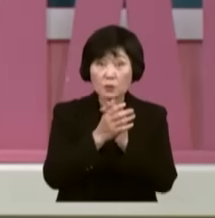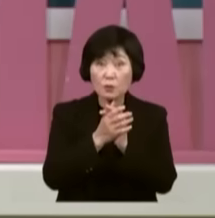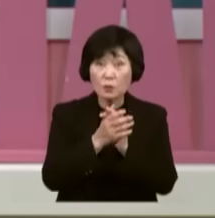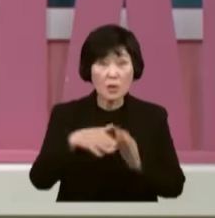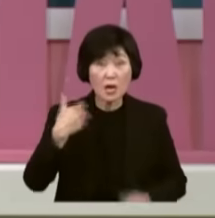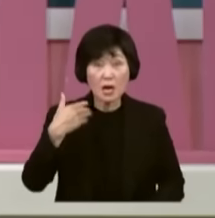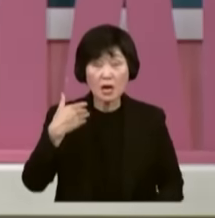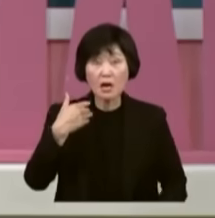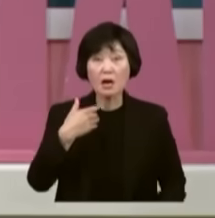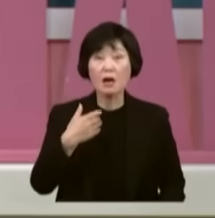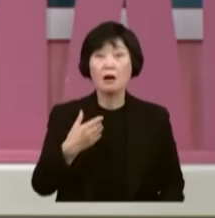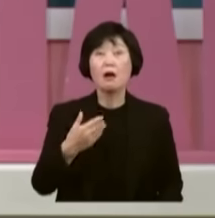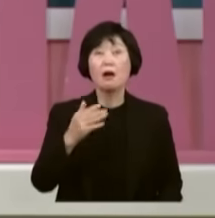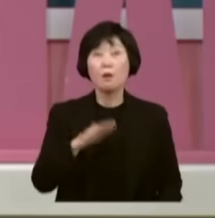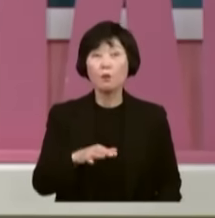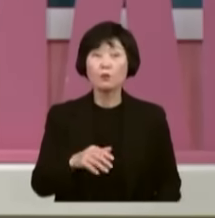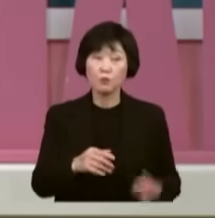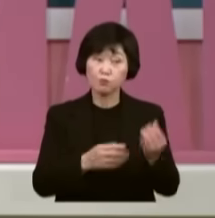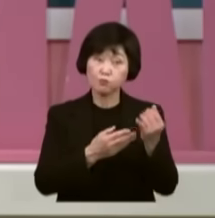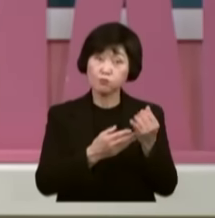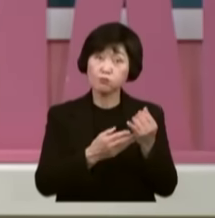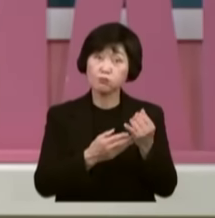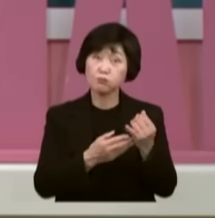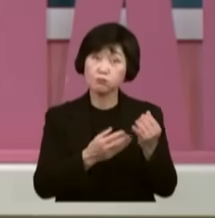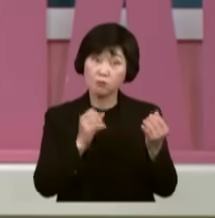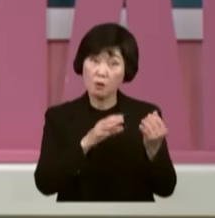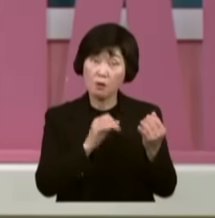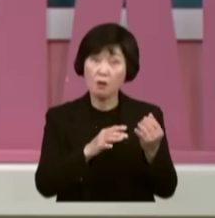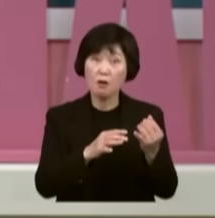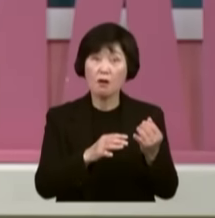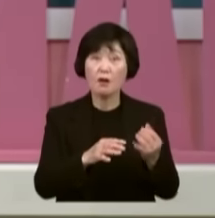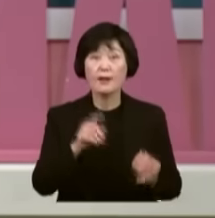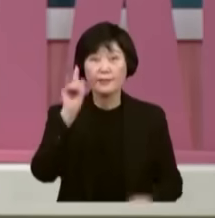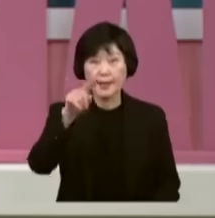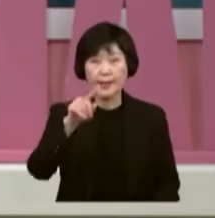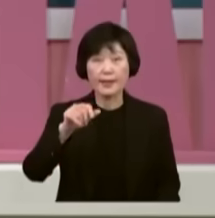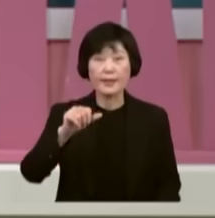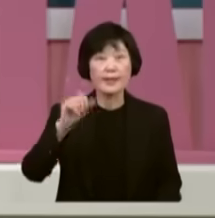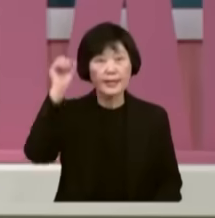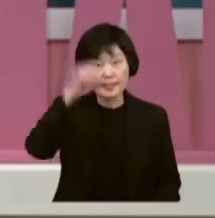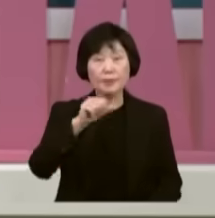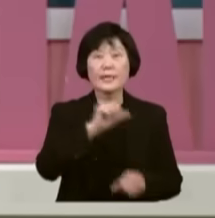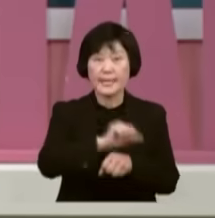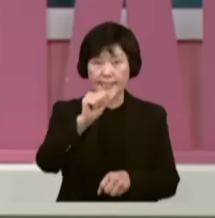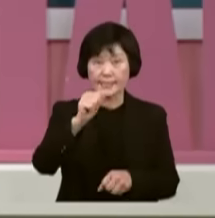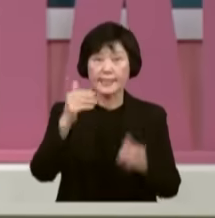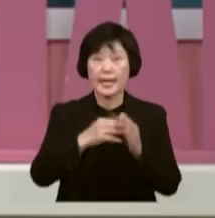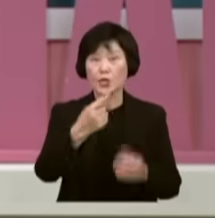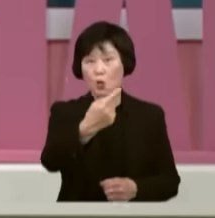보러니까 분대기야 보니까 강유식 원사님 생각할 때 내일 5시까지 나와. 새벽 5시까지.